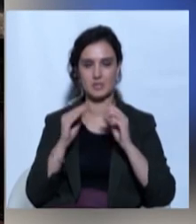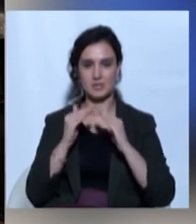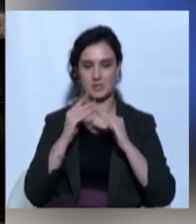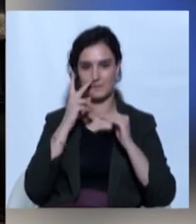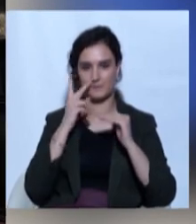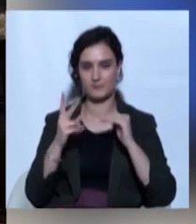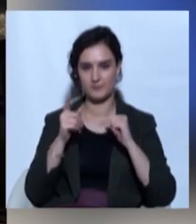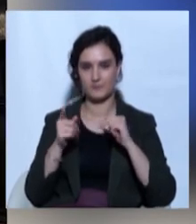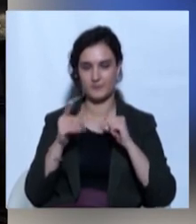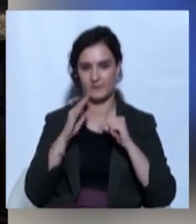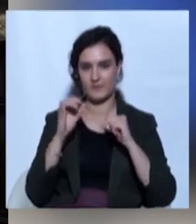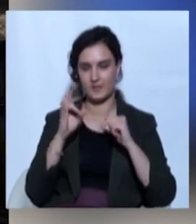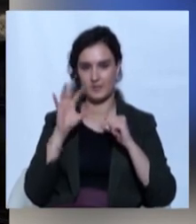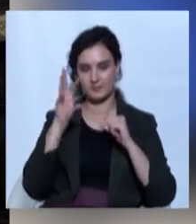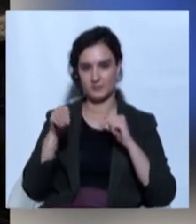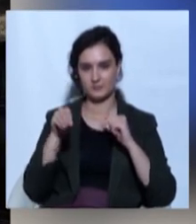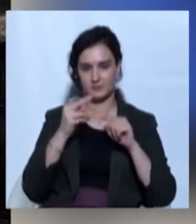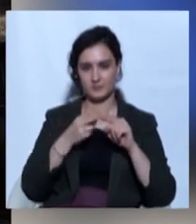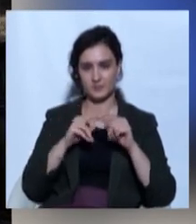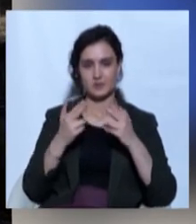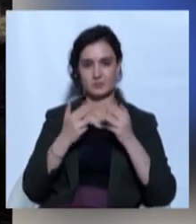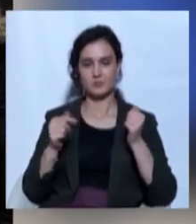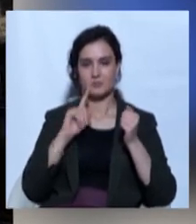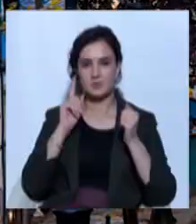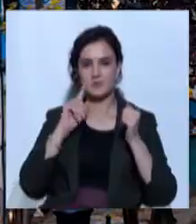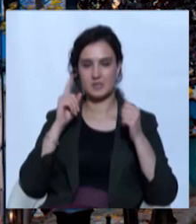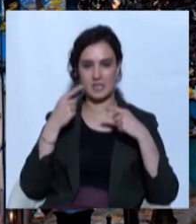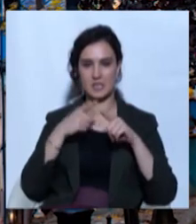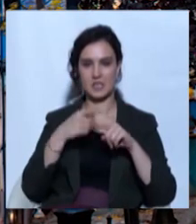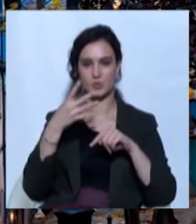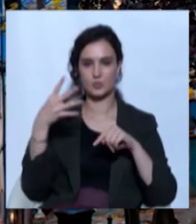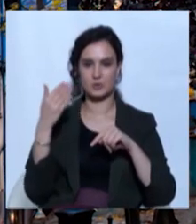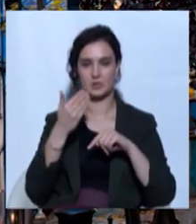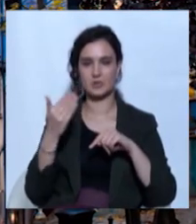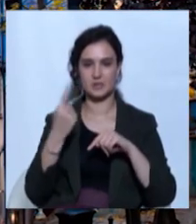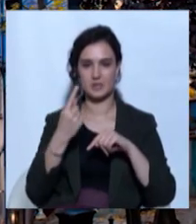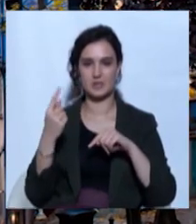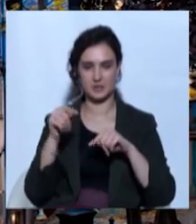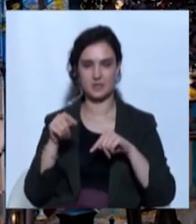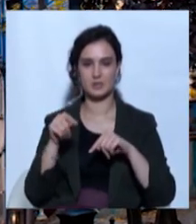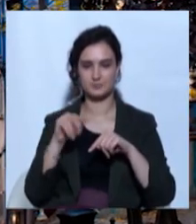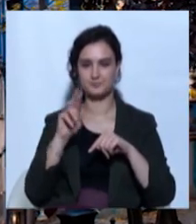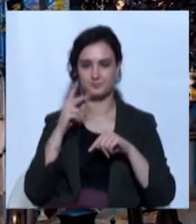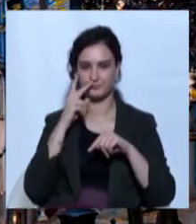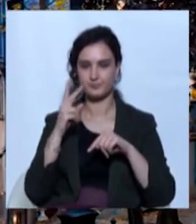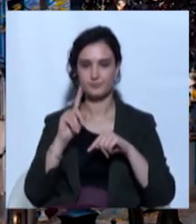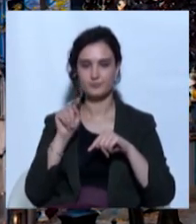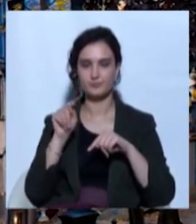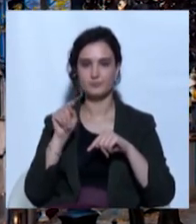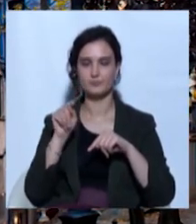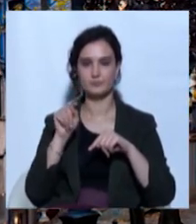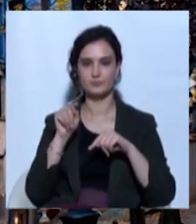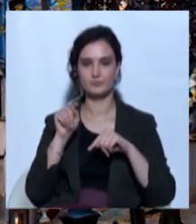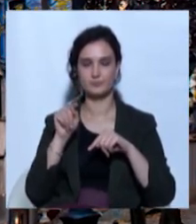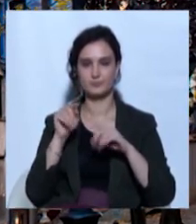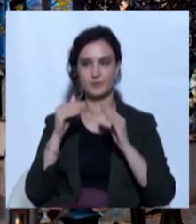ხვდება ვენაში. ეს რა თქმა უნდა მწვანე არქიტექტურის ერთ-ერთი ნიმუშია და აქ ხედავთ თქვენ,